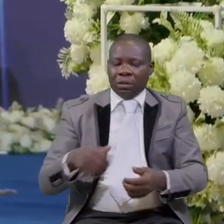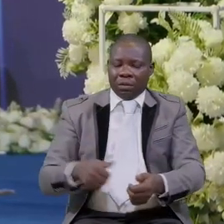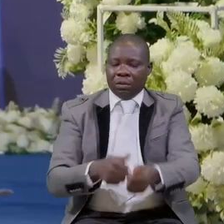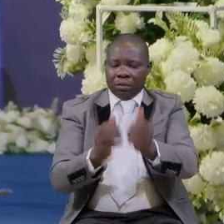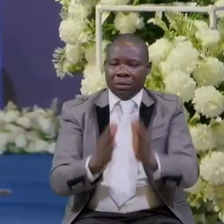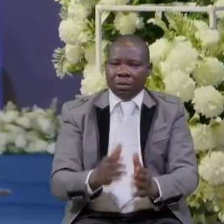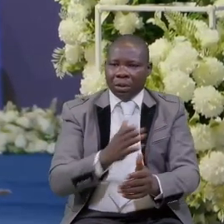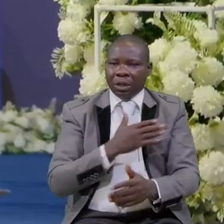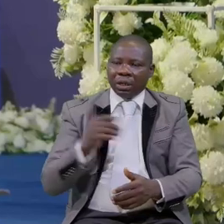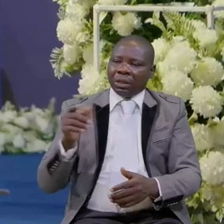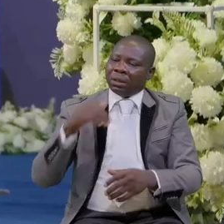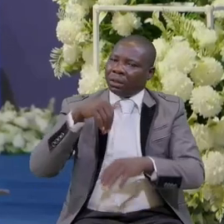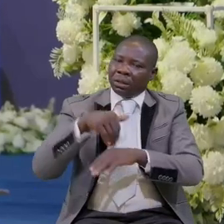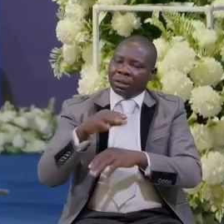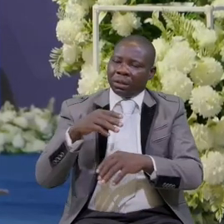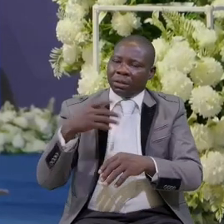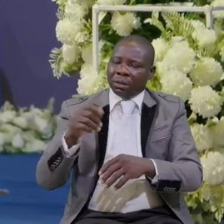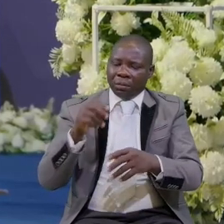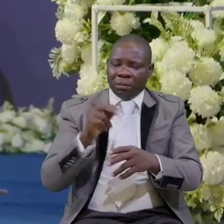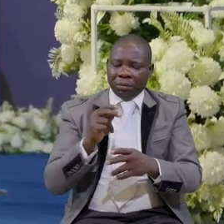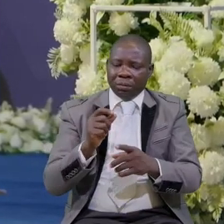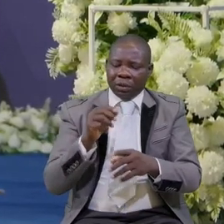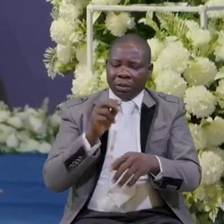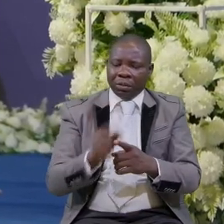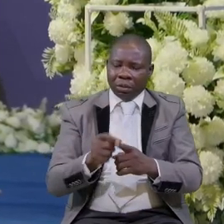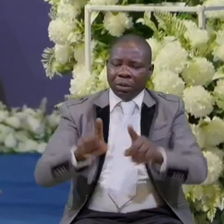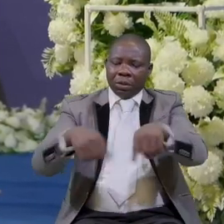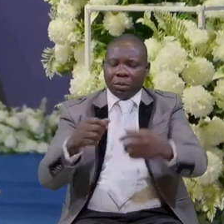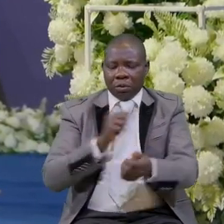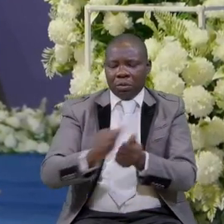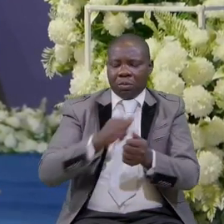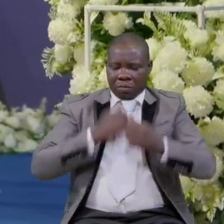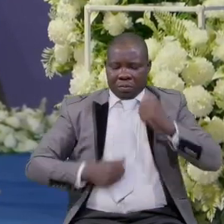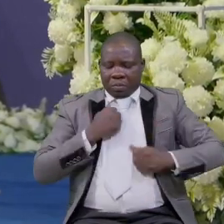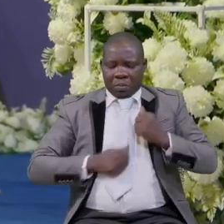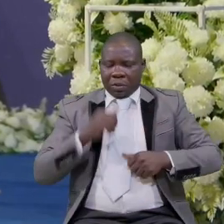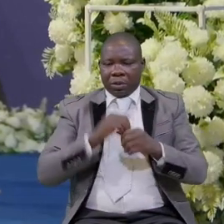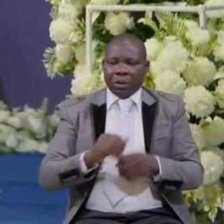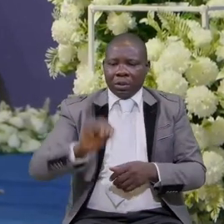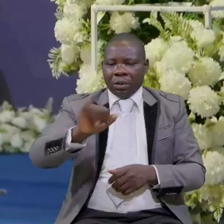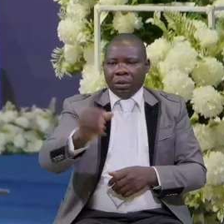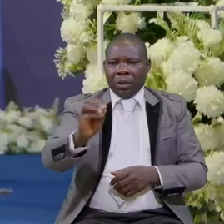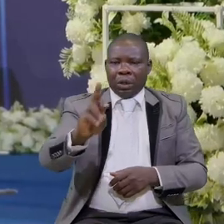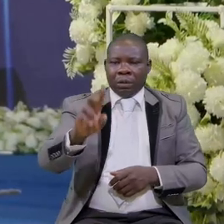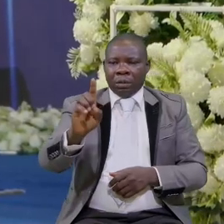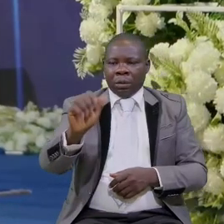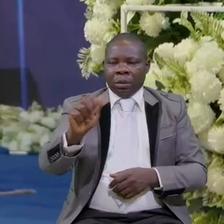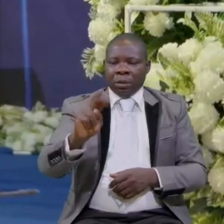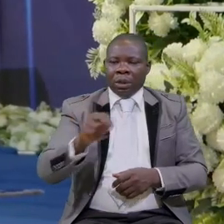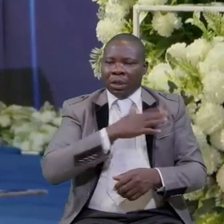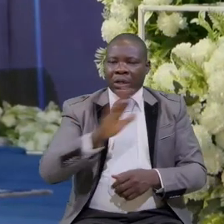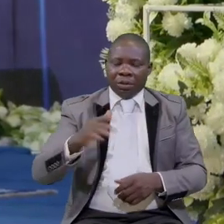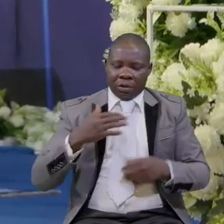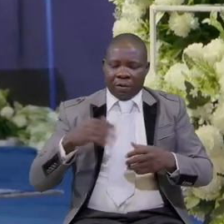son convoi. Il a envoyé un message. Va te laver dans le Jourdain et ta chair, la lèpre sera